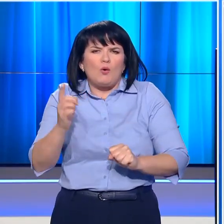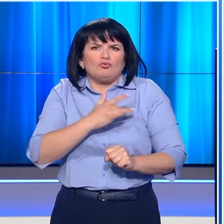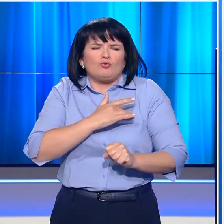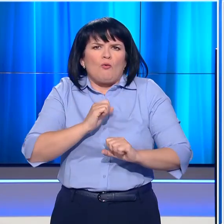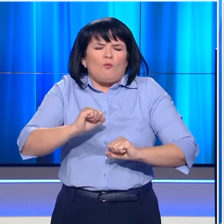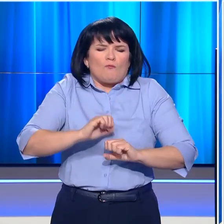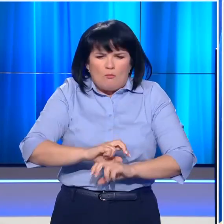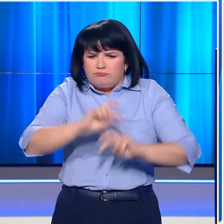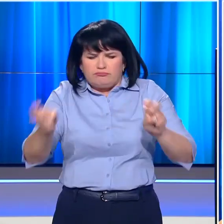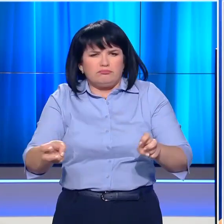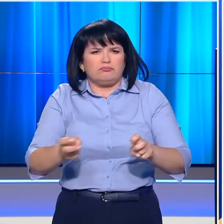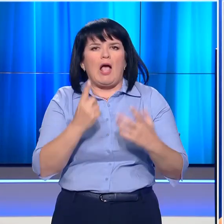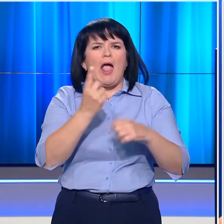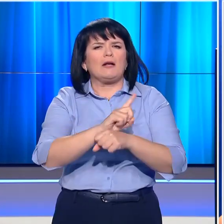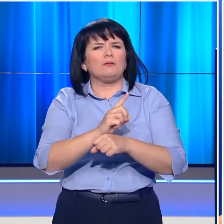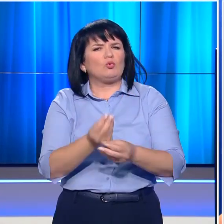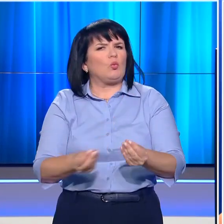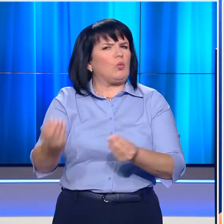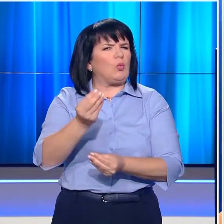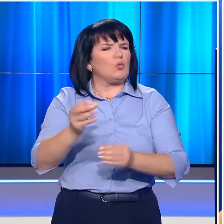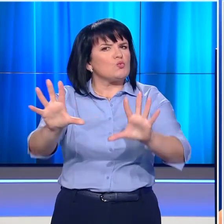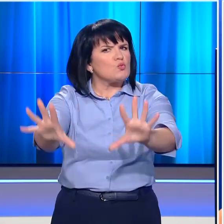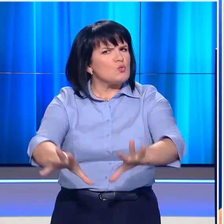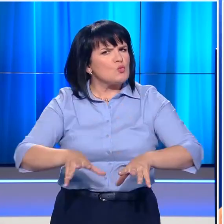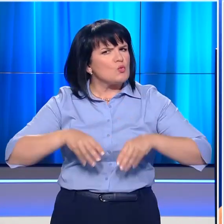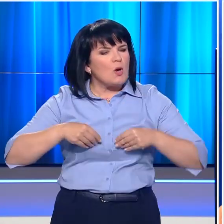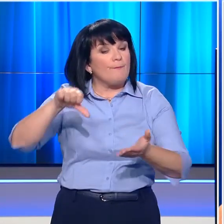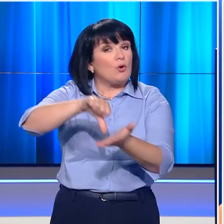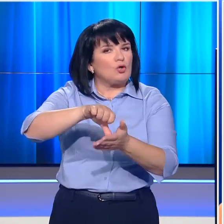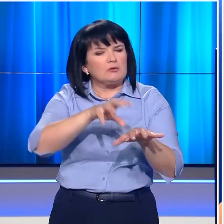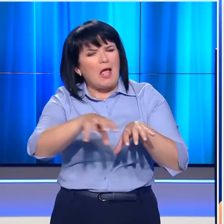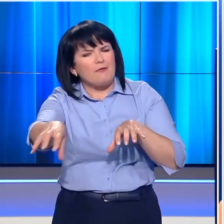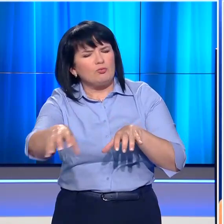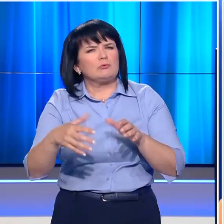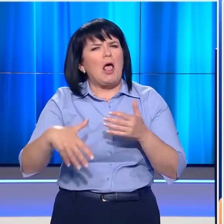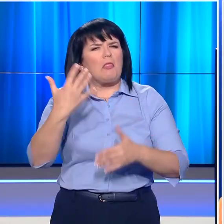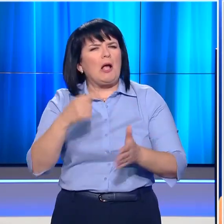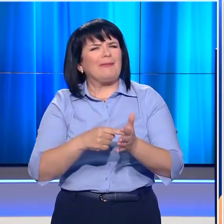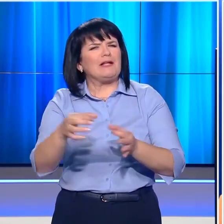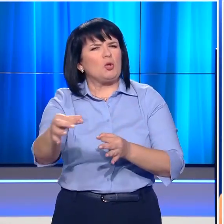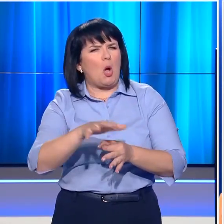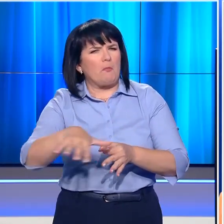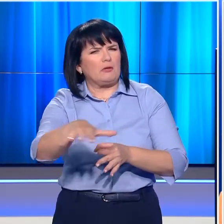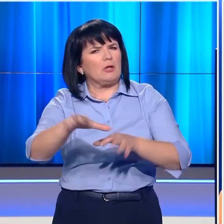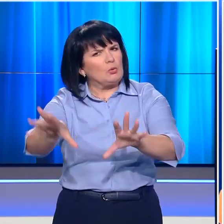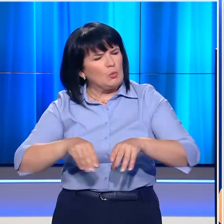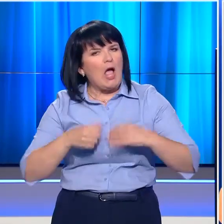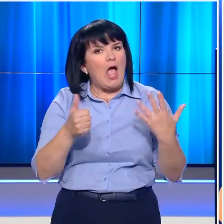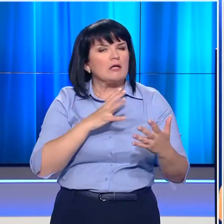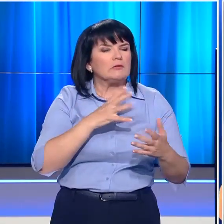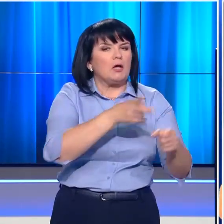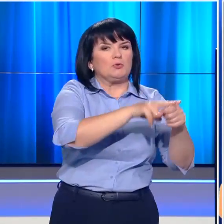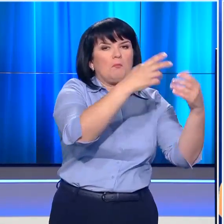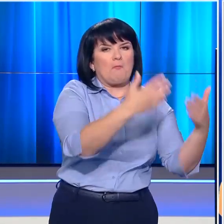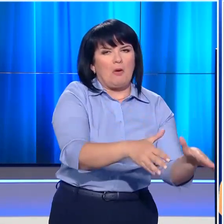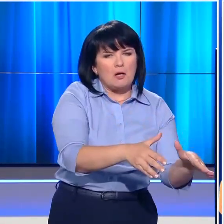Ο σεισμός διήρκησε περισσότερο από ένα λεπτό. Έγινε αισθητός μέχρι και στην πρωτεύουσα, περίπου 15 χιλιόμετρα μακριά. Τουλάχιστον 6 άνθρωποι βρέθηκαν νεκροί